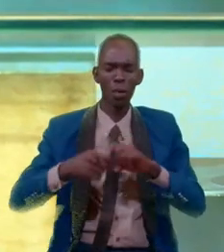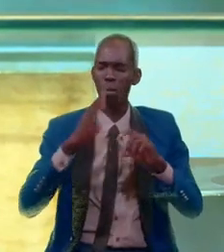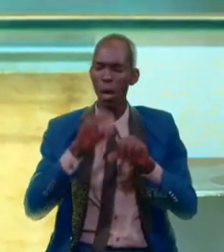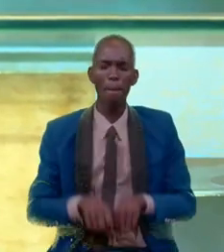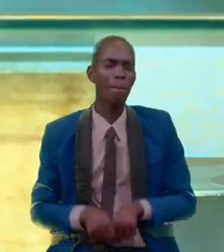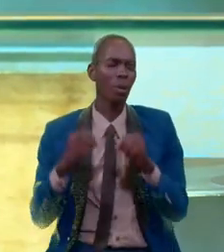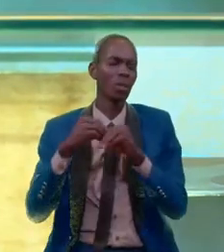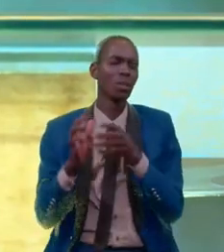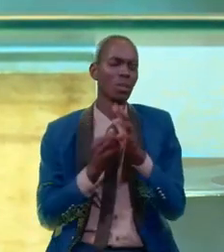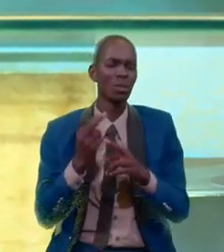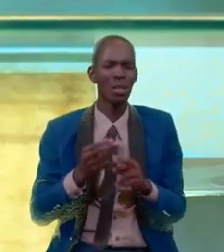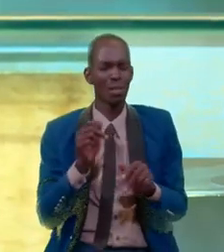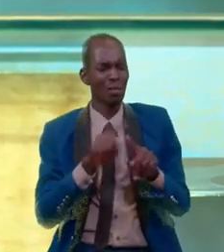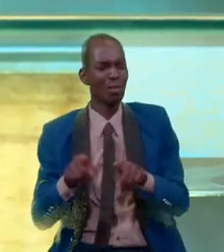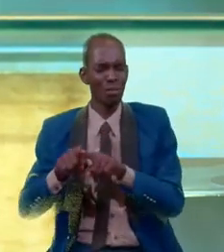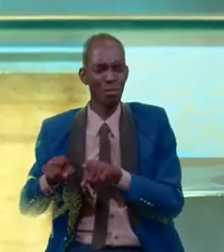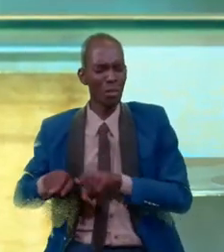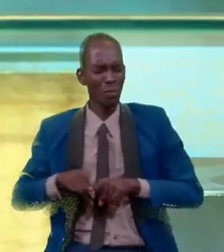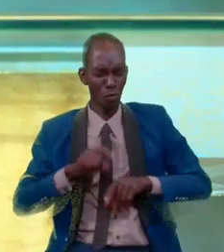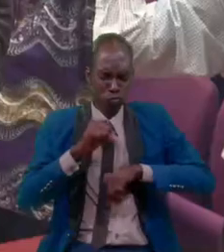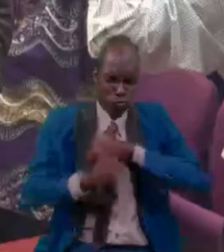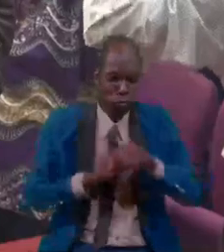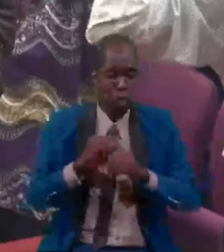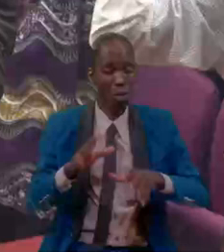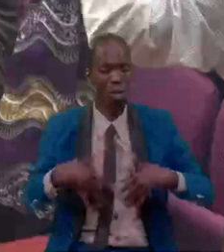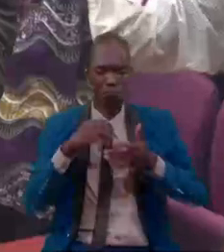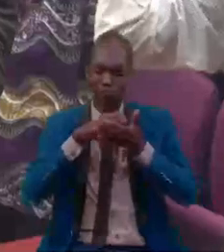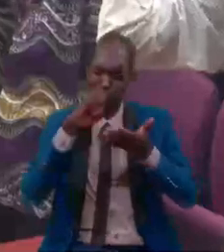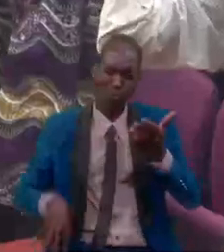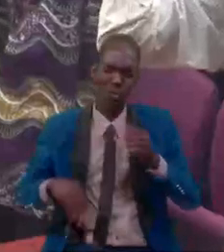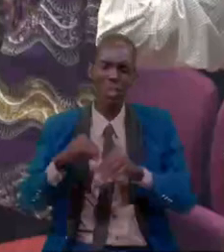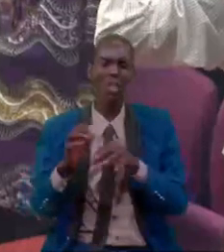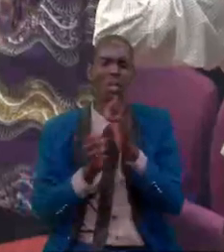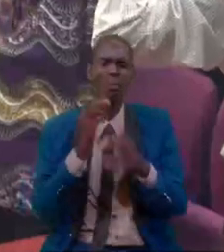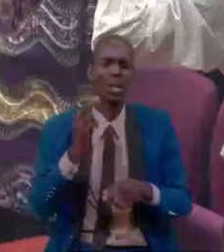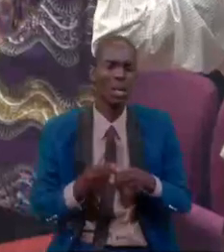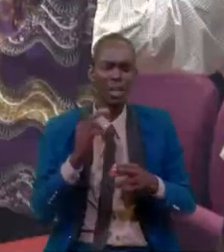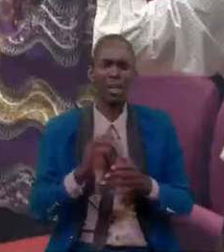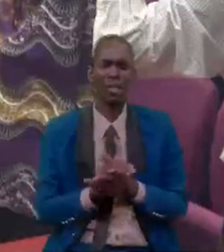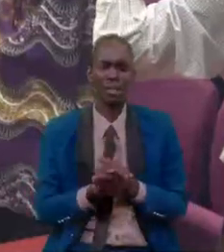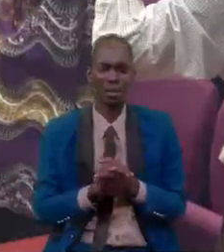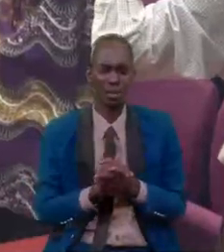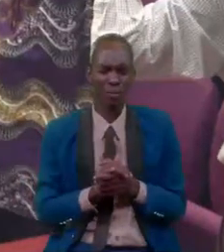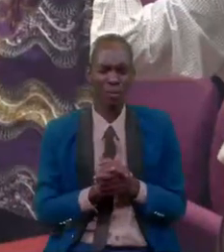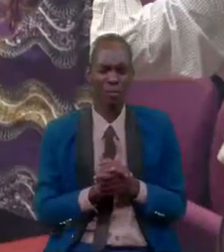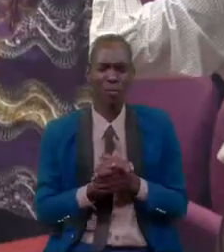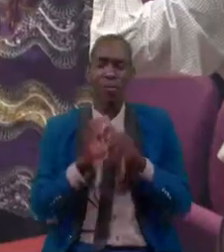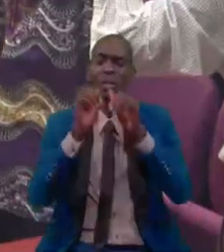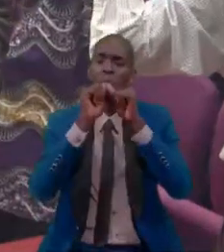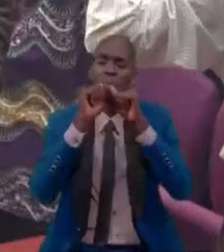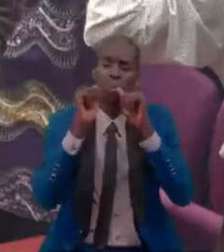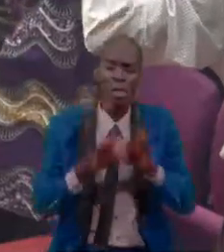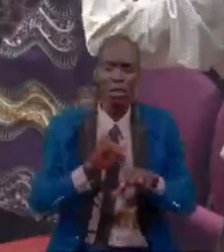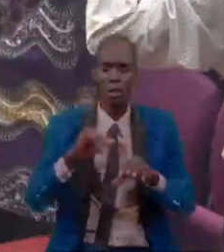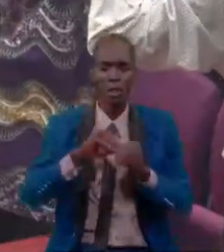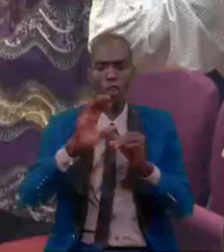brisés, que toute forme de souffrance soit ôtée de votre vie au nom de Jésus.